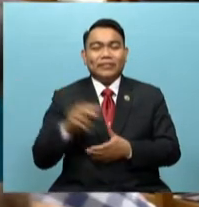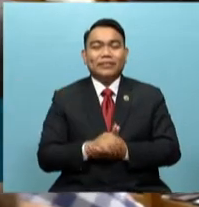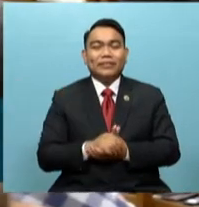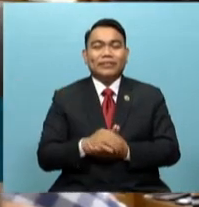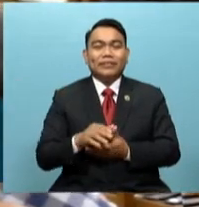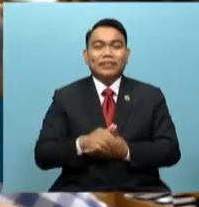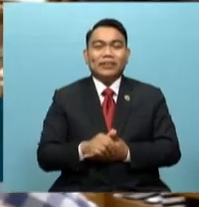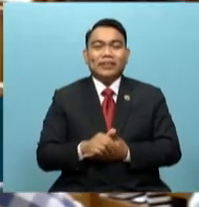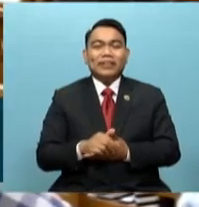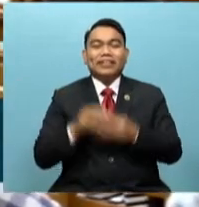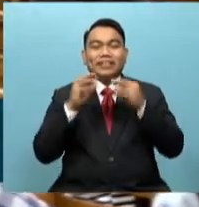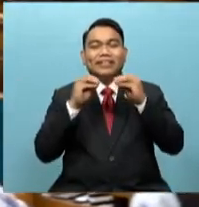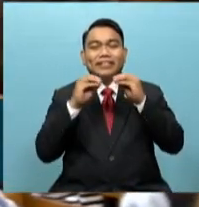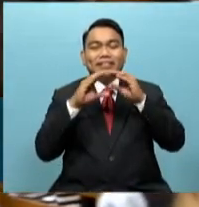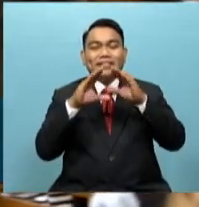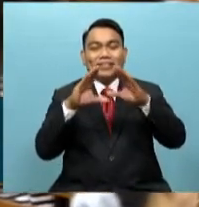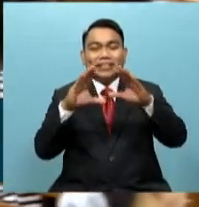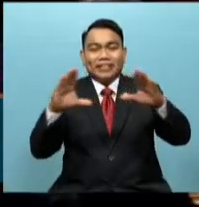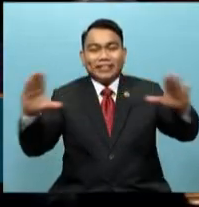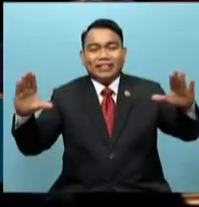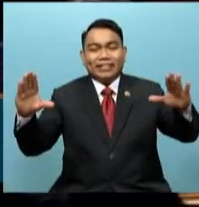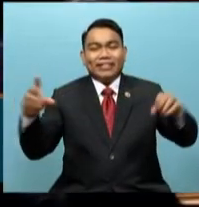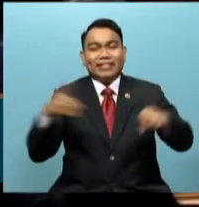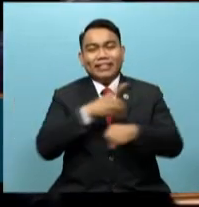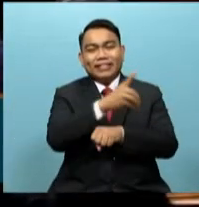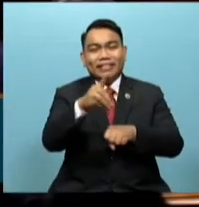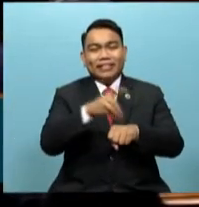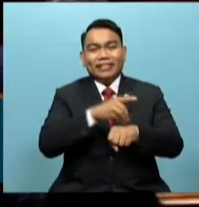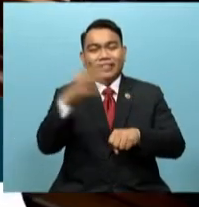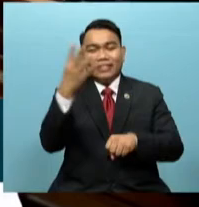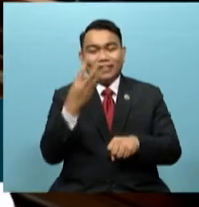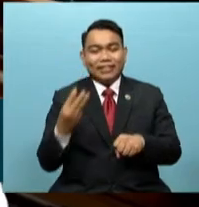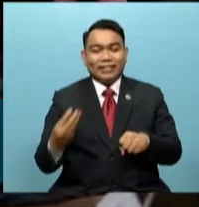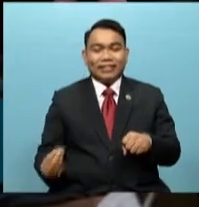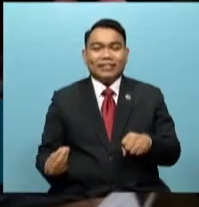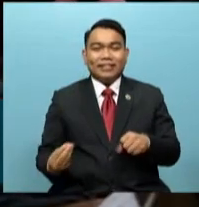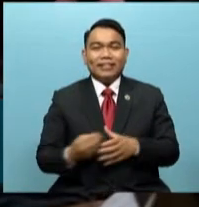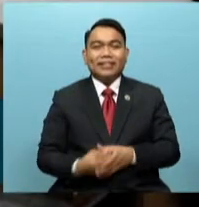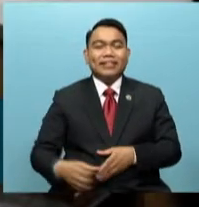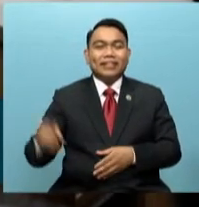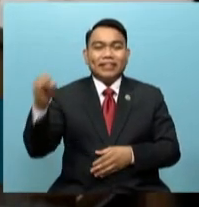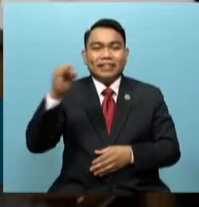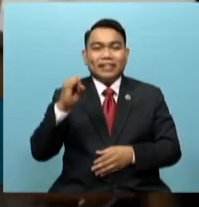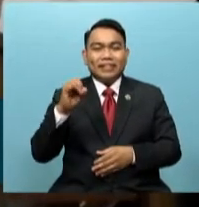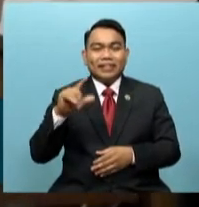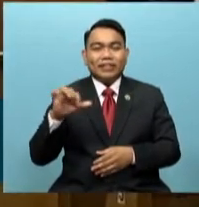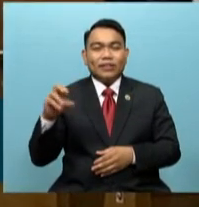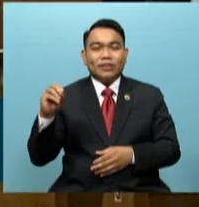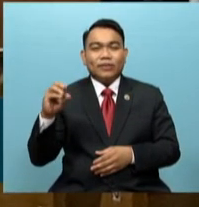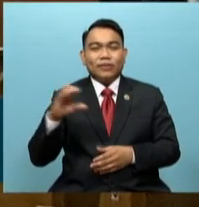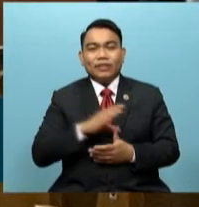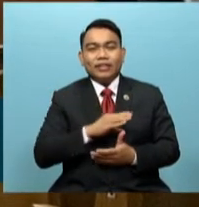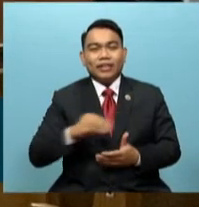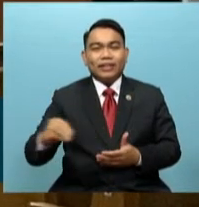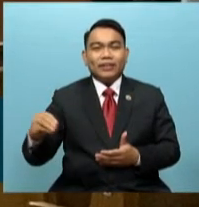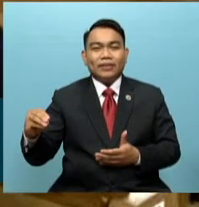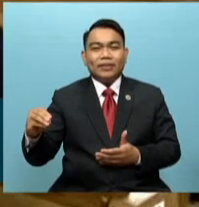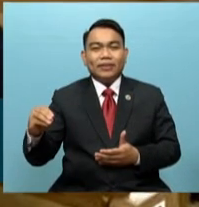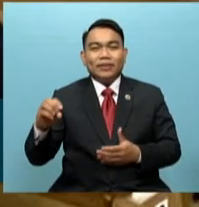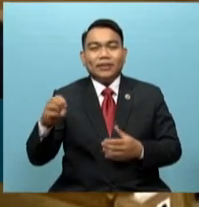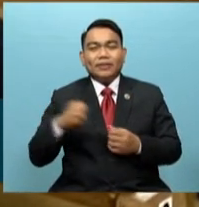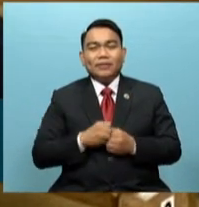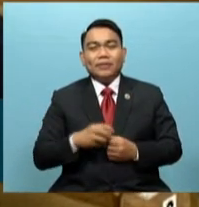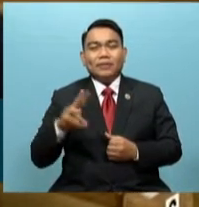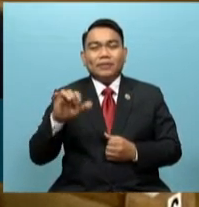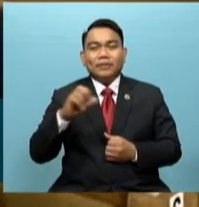Evangelical mission sa mga distrito ng Batangas, Batac City, Ilocos Norte at Washington State, buong kasiglahang ipinag-imbita